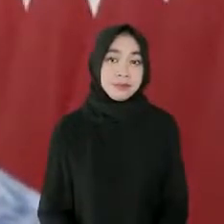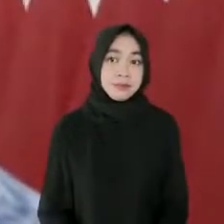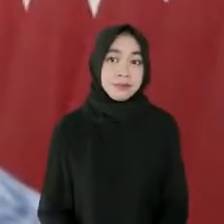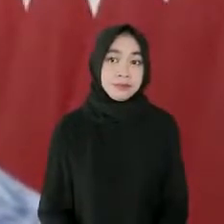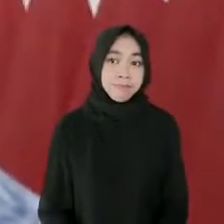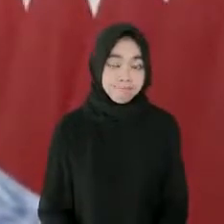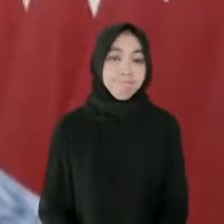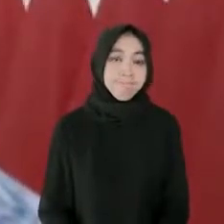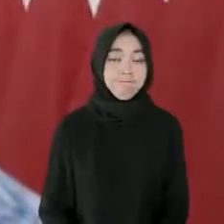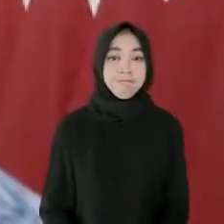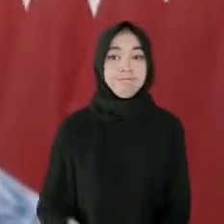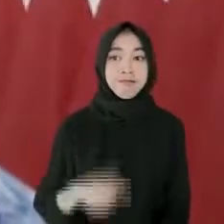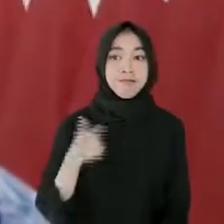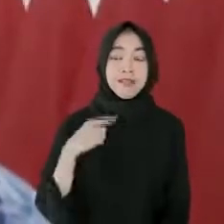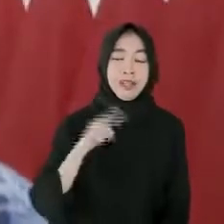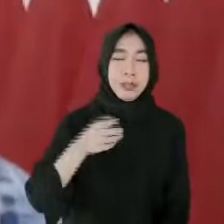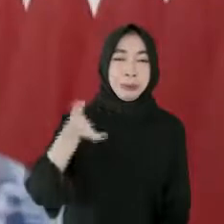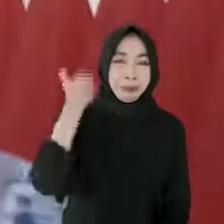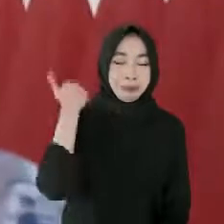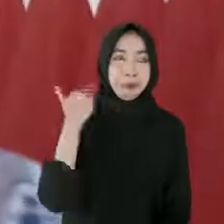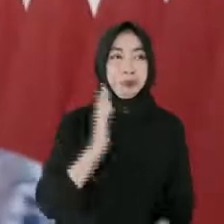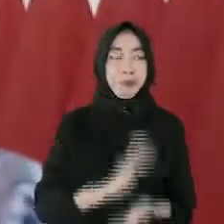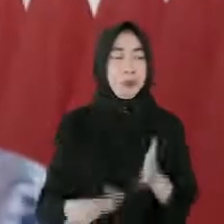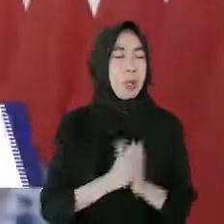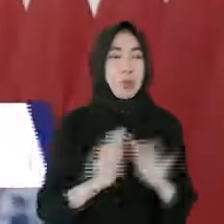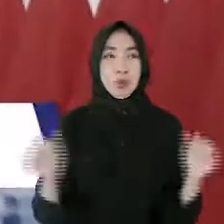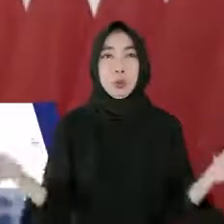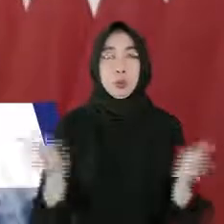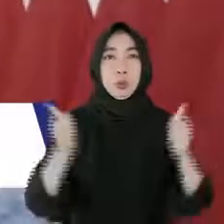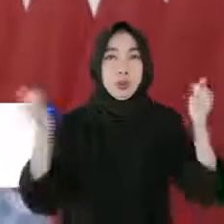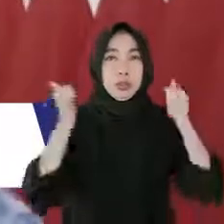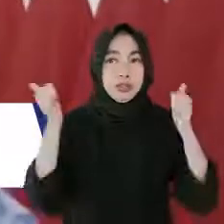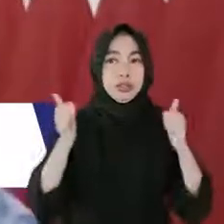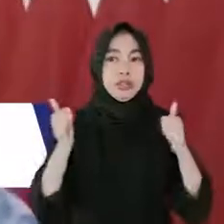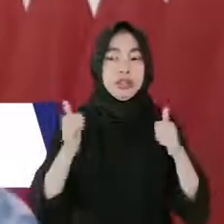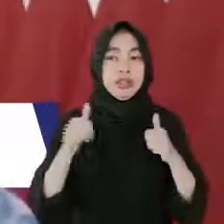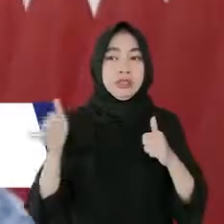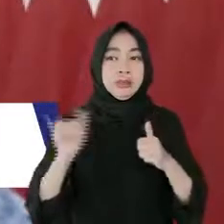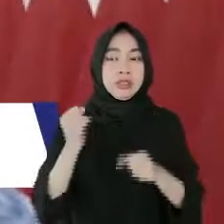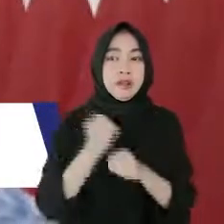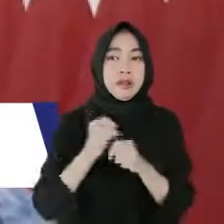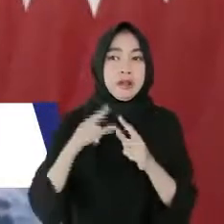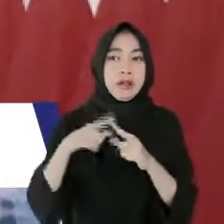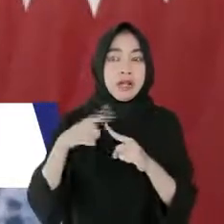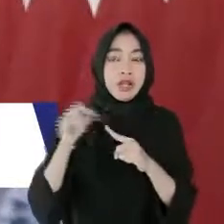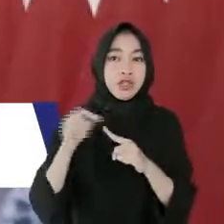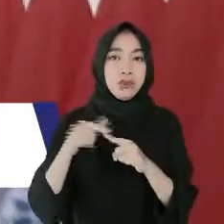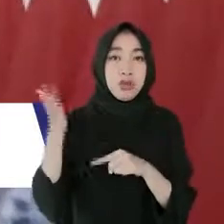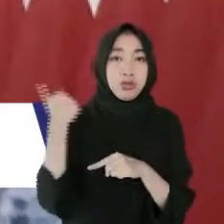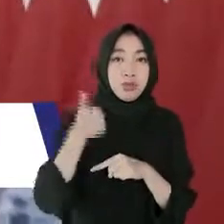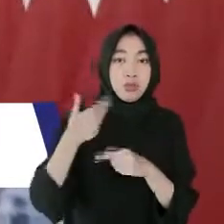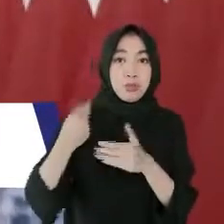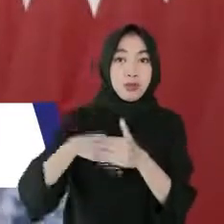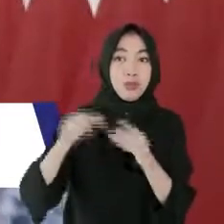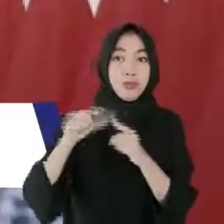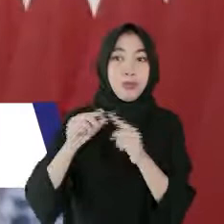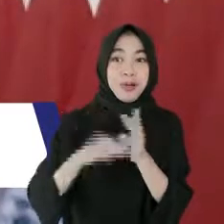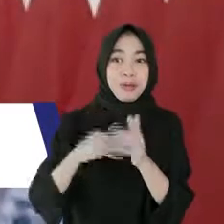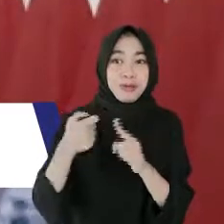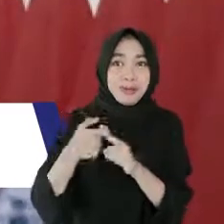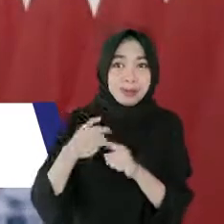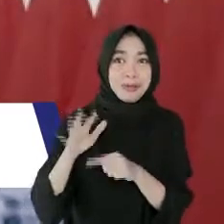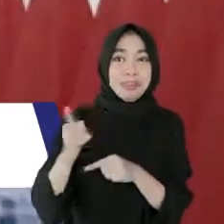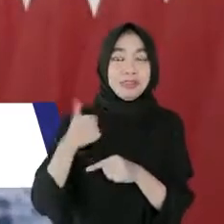sangat sukses kVA Pak Gatot ya waktu saya juga masih di pemk samavati diduga itu